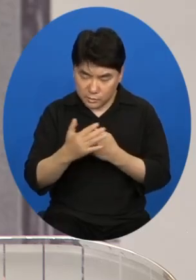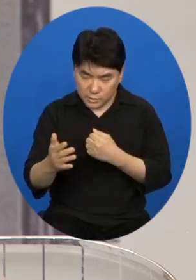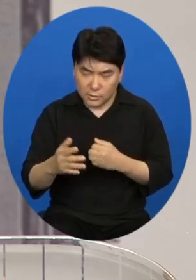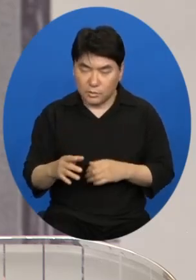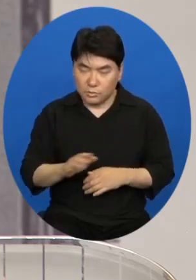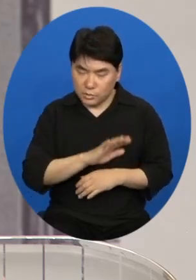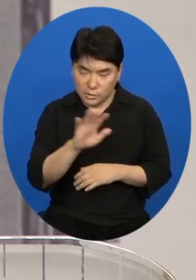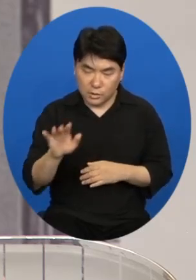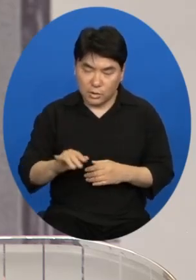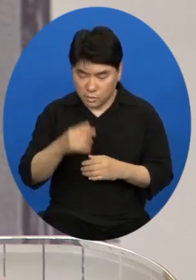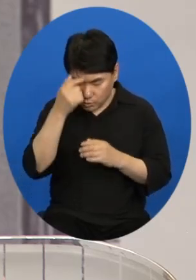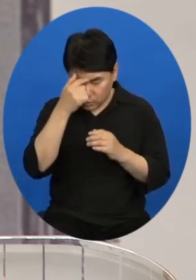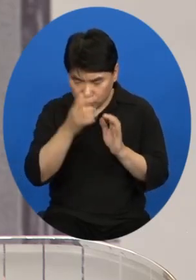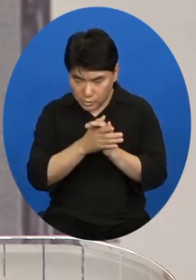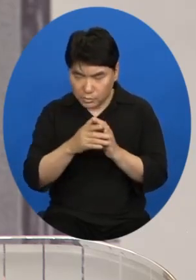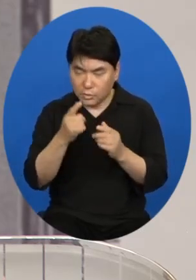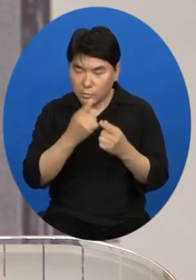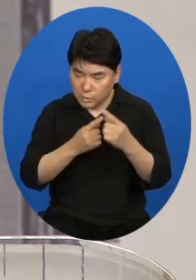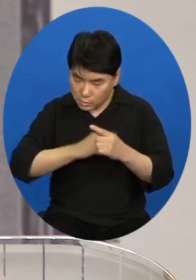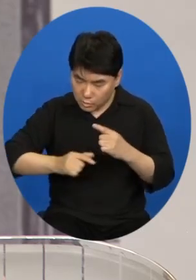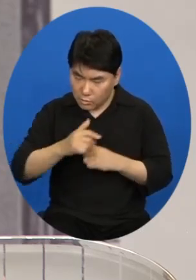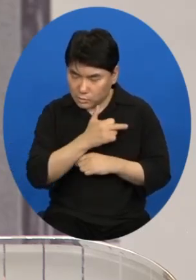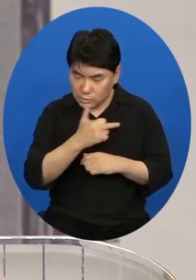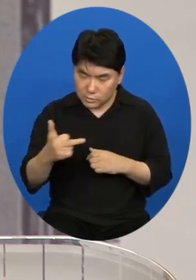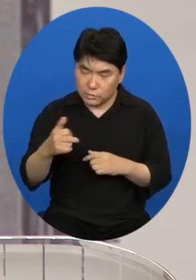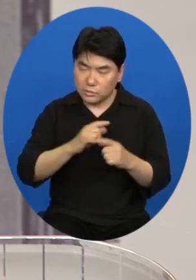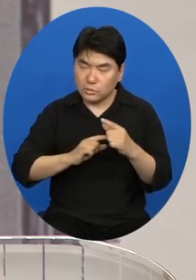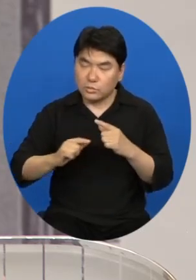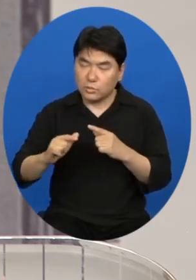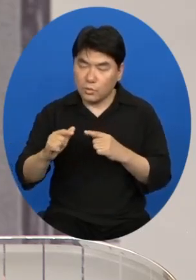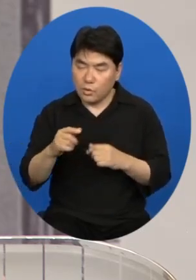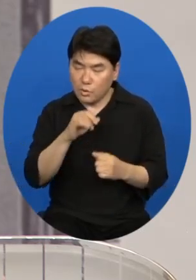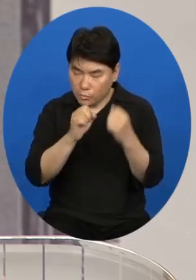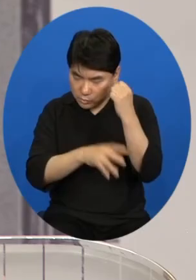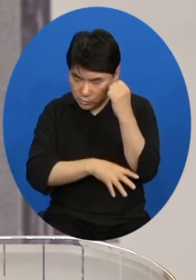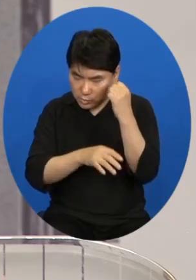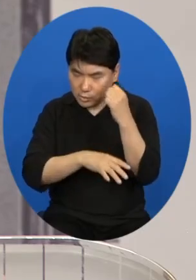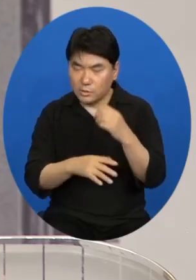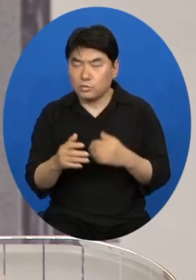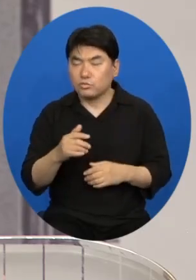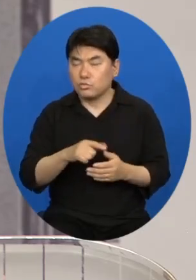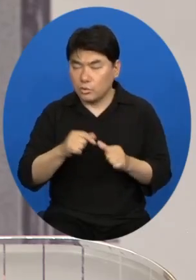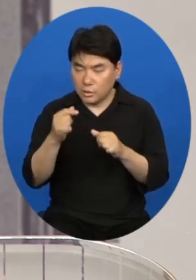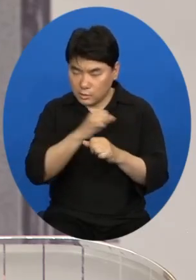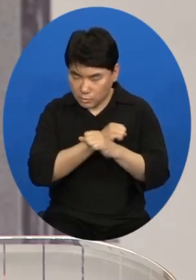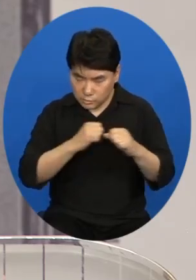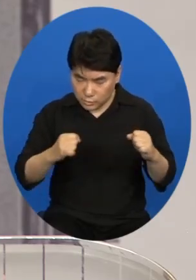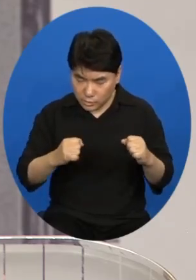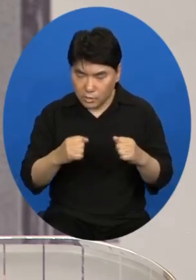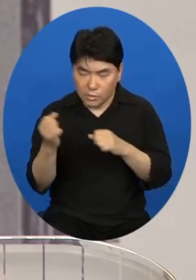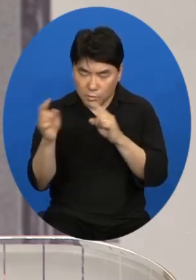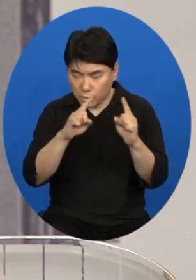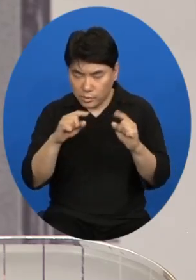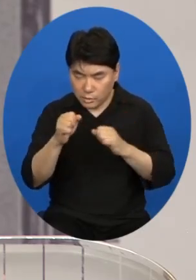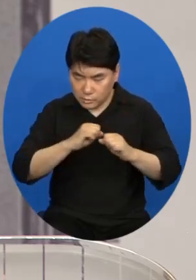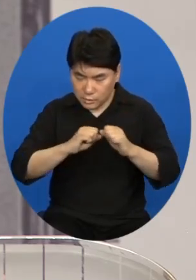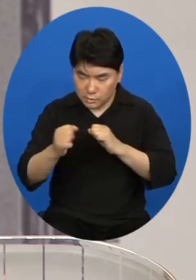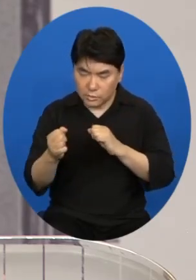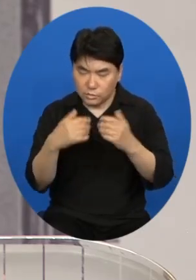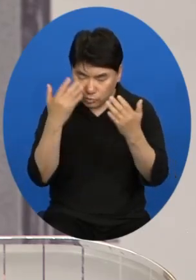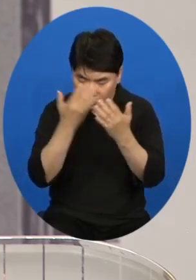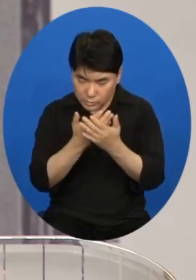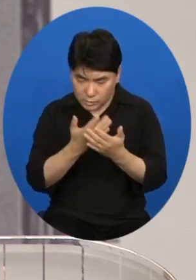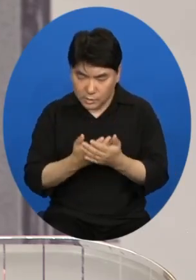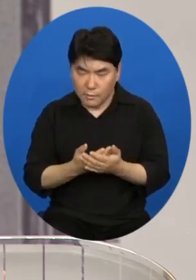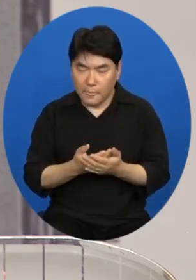구하는 것보다 더 크게, 더 본질적인 구원과 용서와 회복의 역사를 허락하여 주시옵소서.